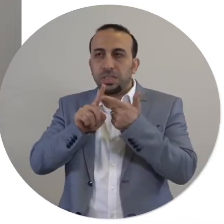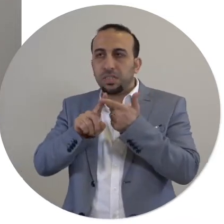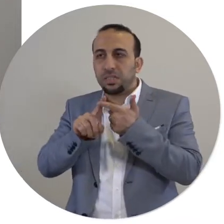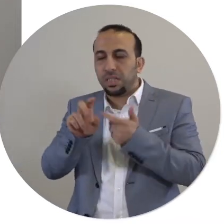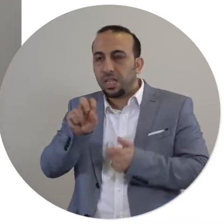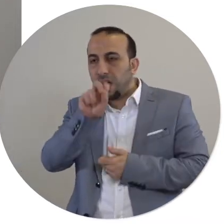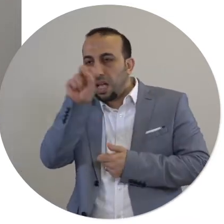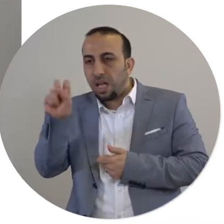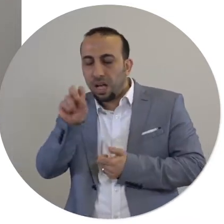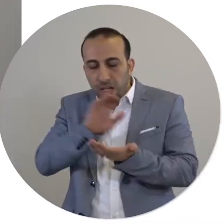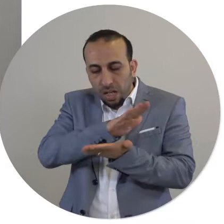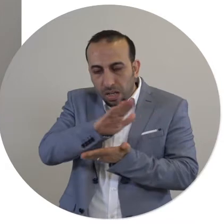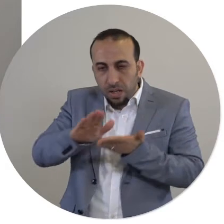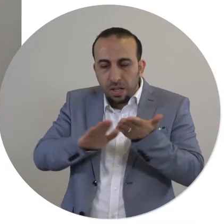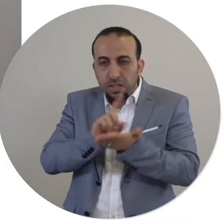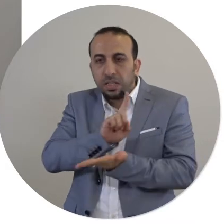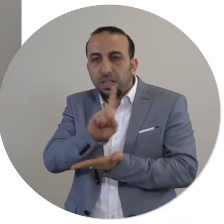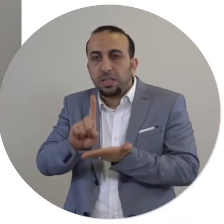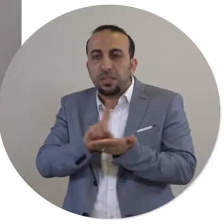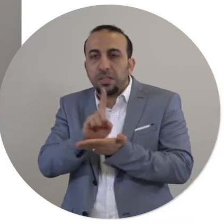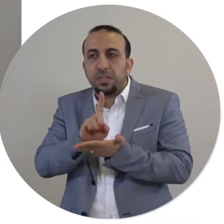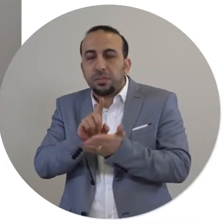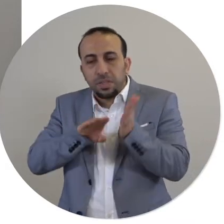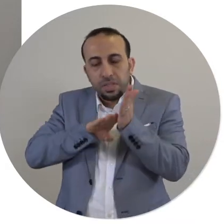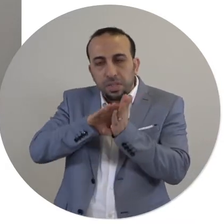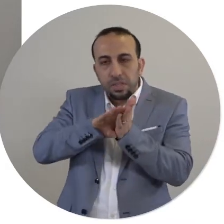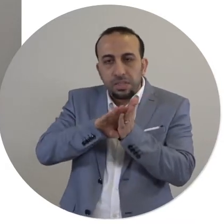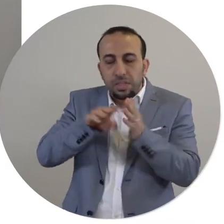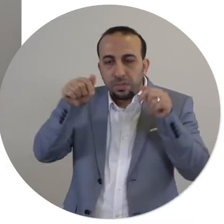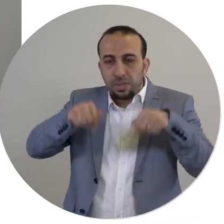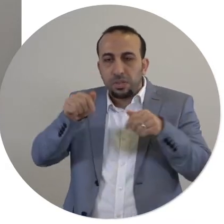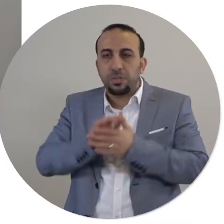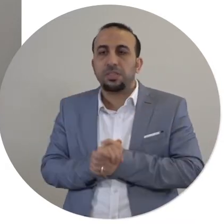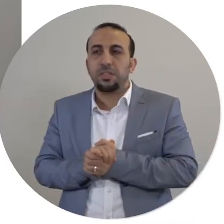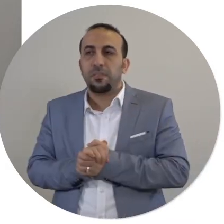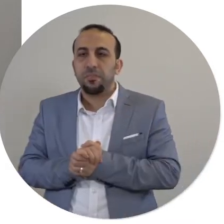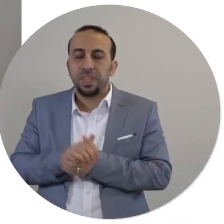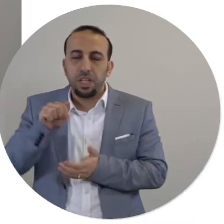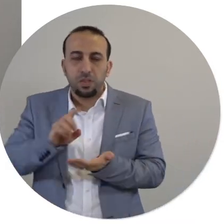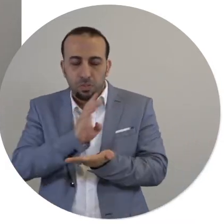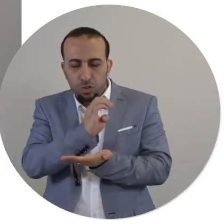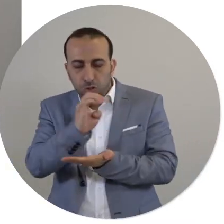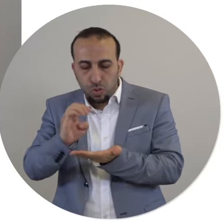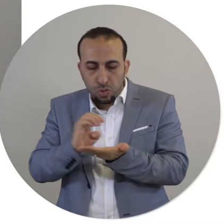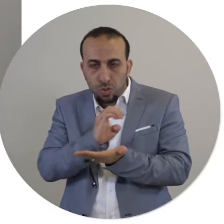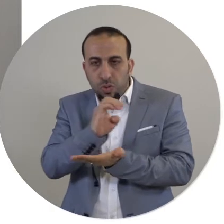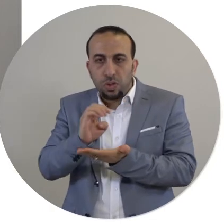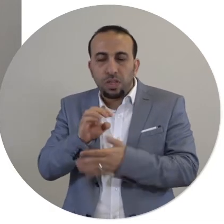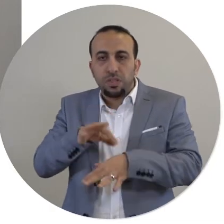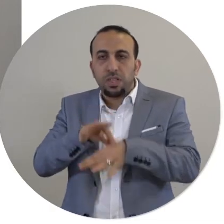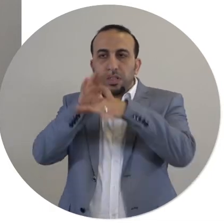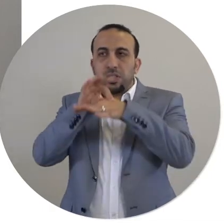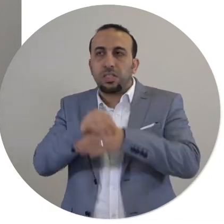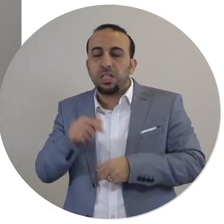المعاصرة التي سوف نتناول فيها باقي مجالات جغرافيا السكان، ونبدأ بداية بالتعرف